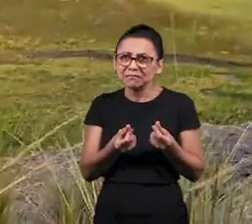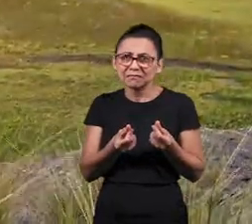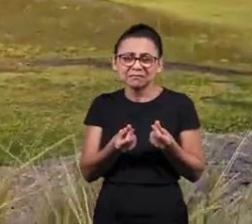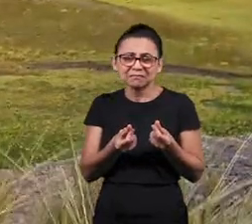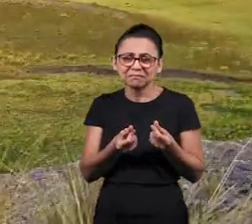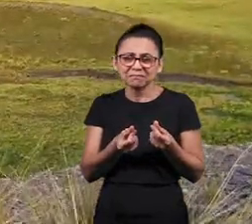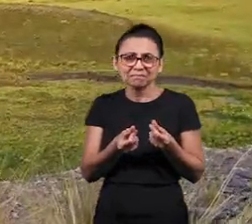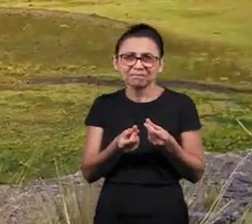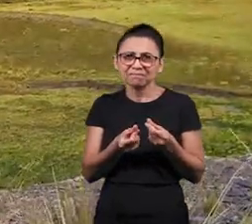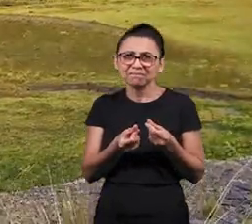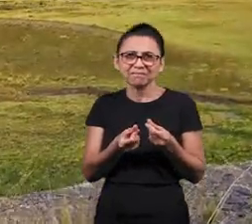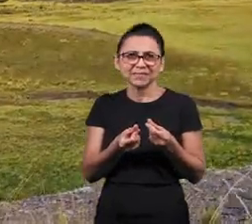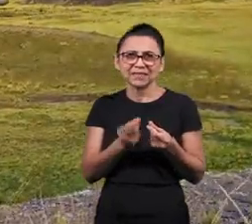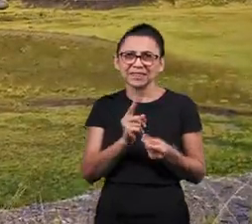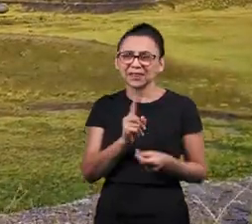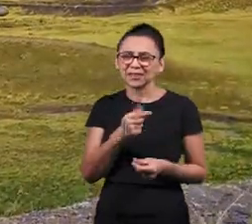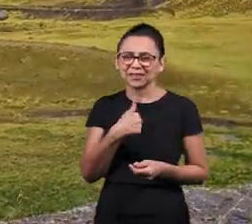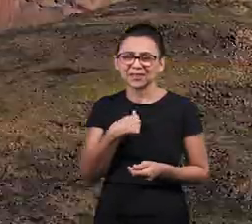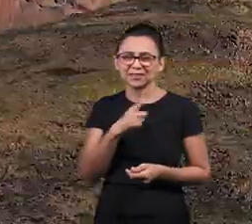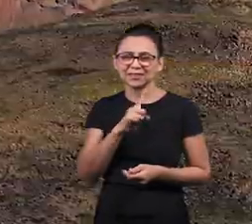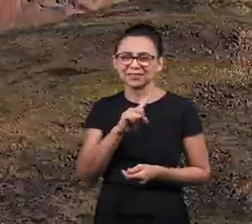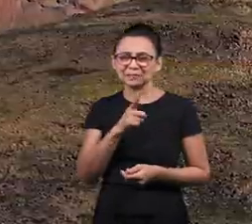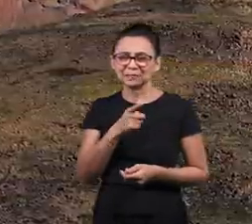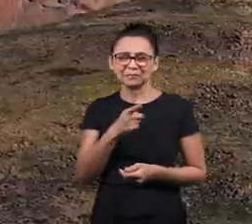без заслуг.